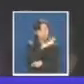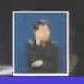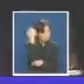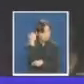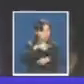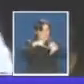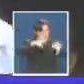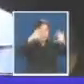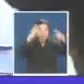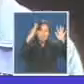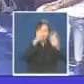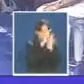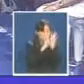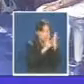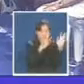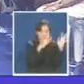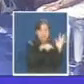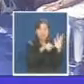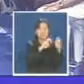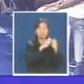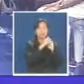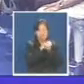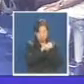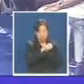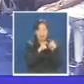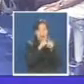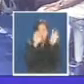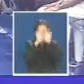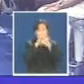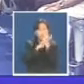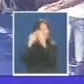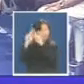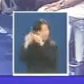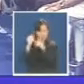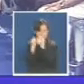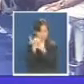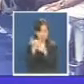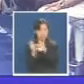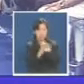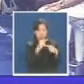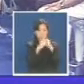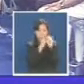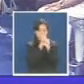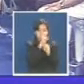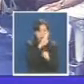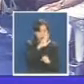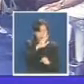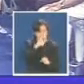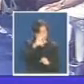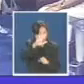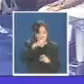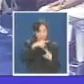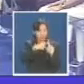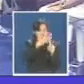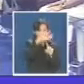จะเหมือนกับสถานการณ์หลายประเทศซึ่งเกิดขึ้นอยู่ในขณะนี้ส่วนพฤษภา35เนี่ยเป็นการเรียกว่าการ